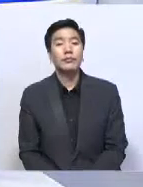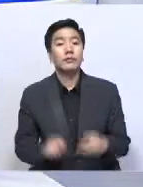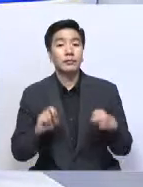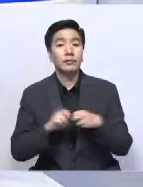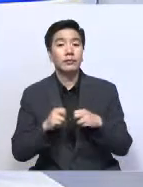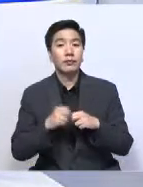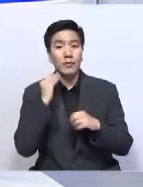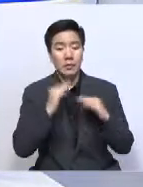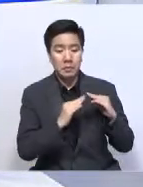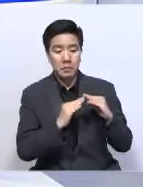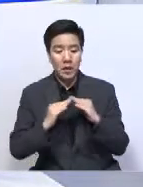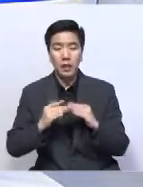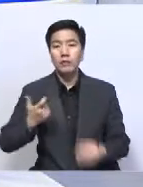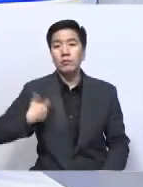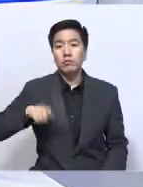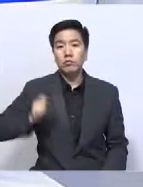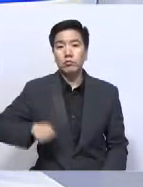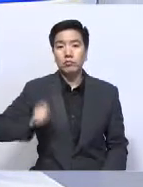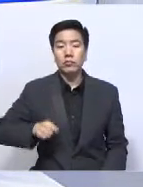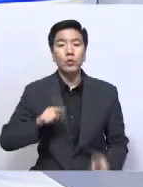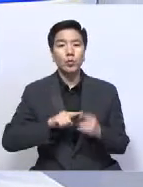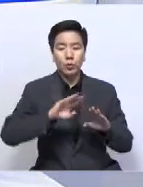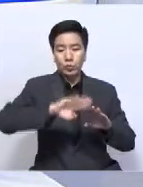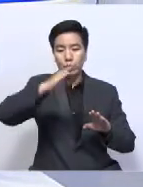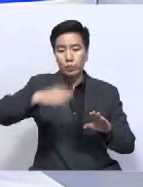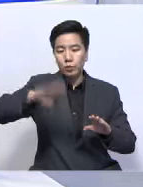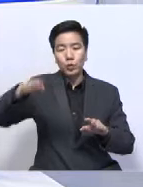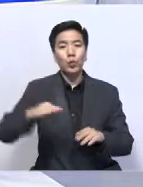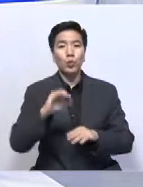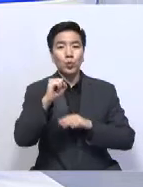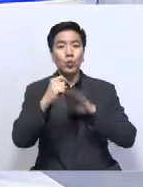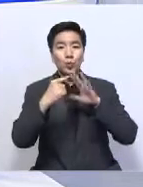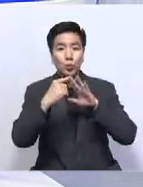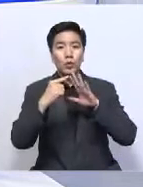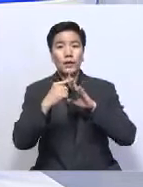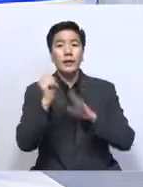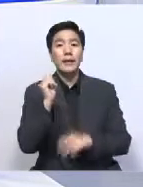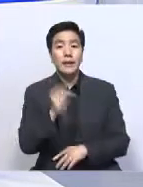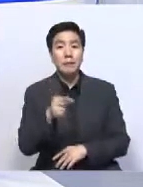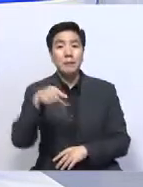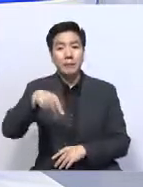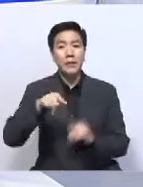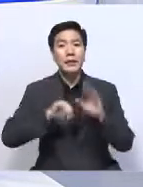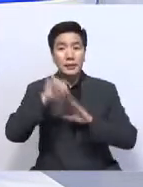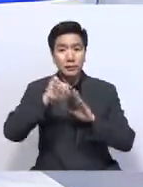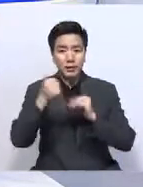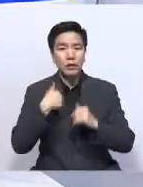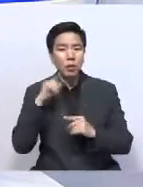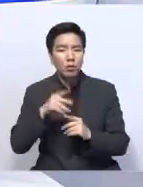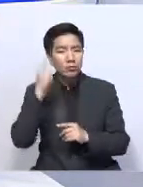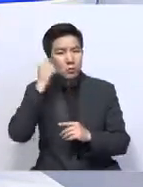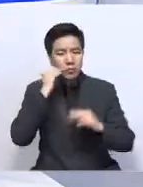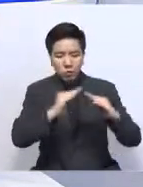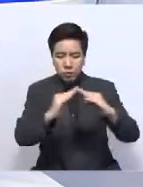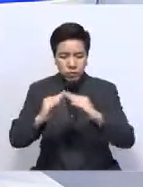ปัญหาการก่อสร้างบ้านพักข้าราชการตุลาการที่บริเวณเชิงดอยสุเทพจังหวัดเชียงใหม่นะคะแม้ว่าจะมีการออกมาเคลื่อนไหวเรียกร้องให้มี